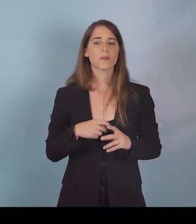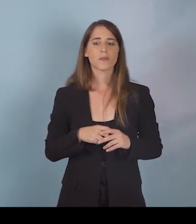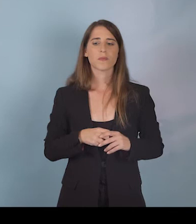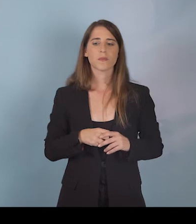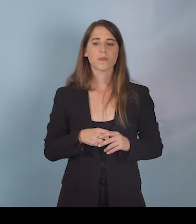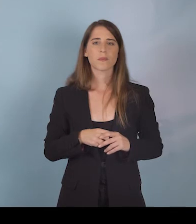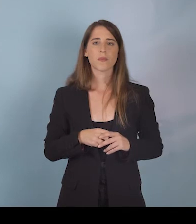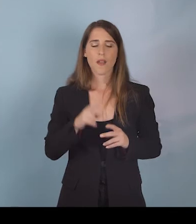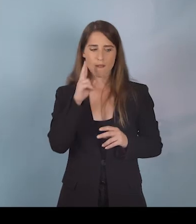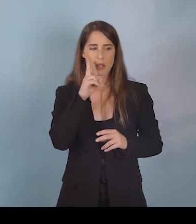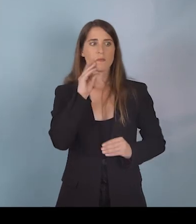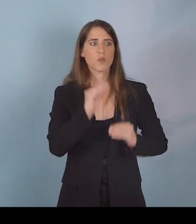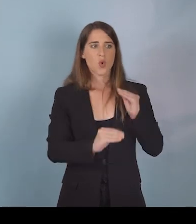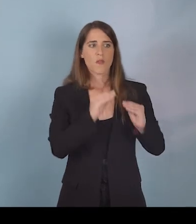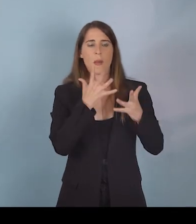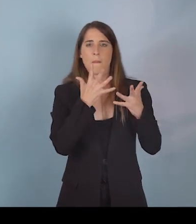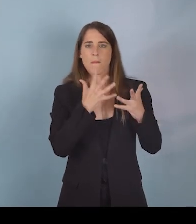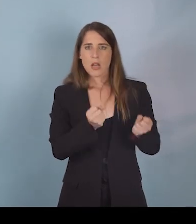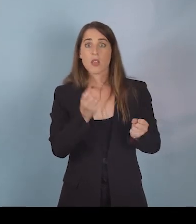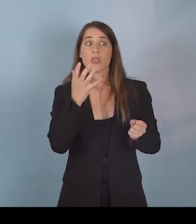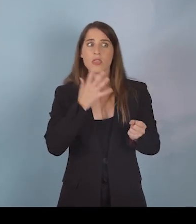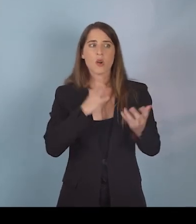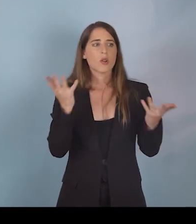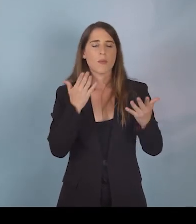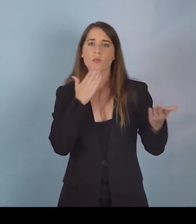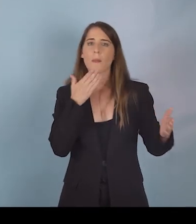Ή και οι καθηγητές ακόμα, που